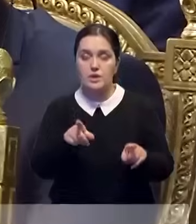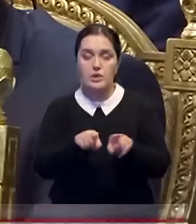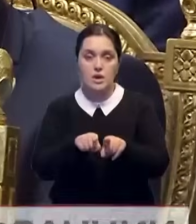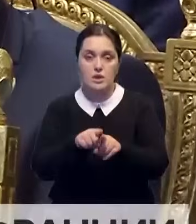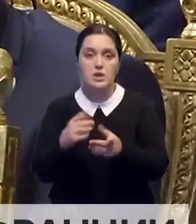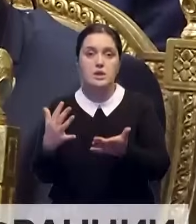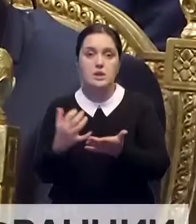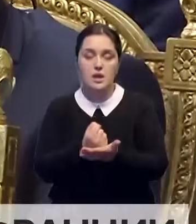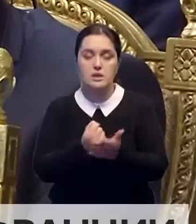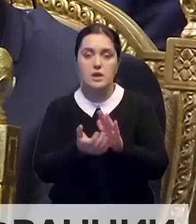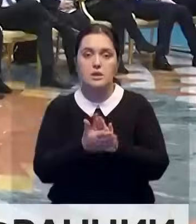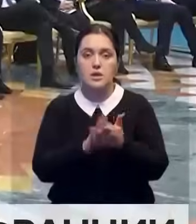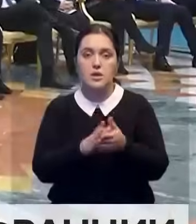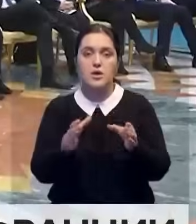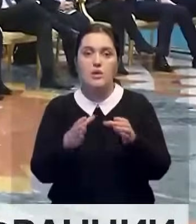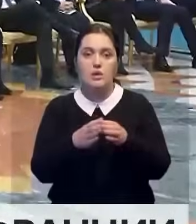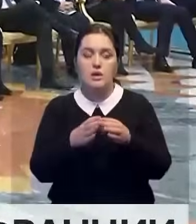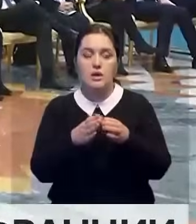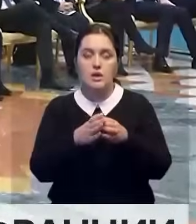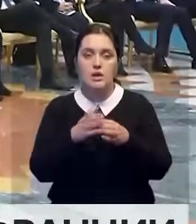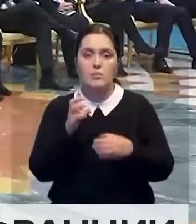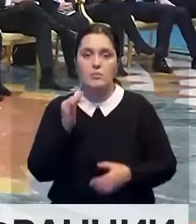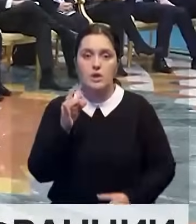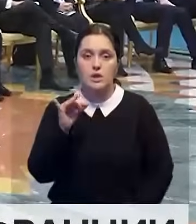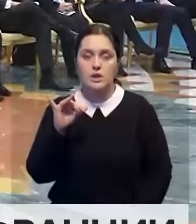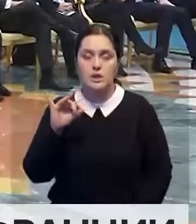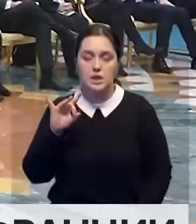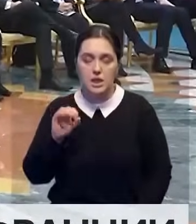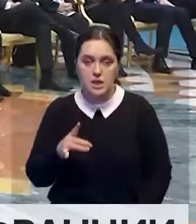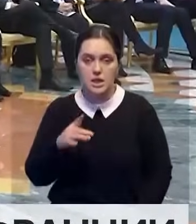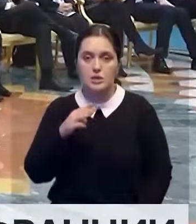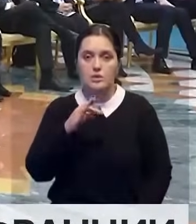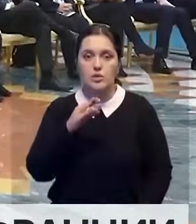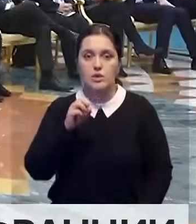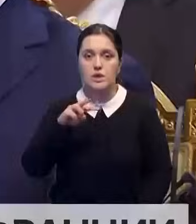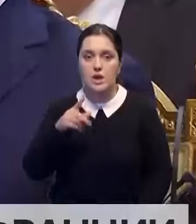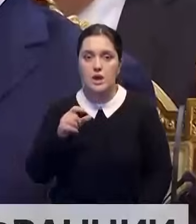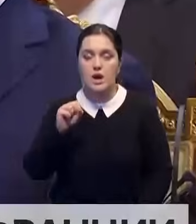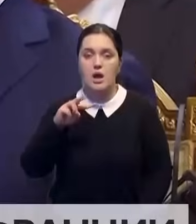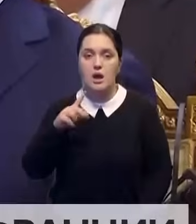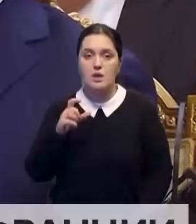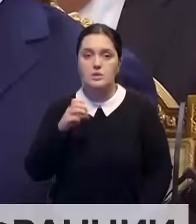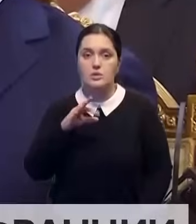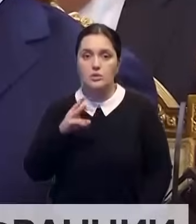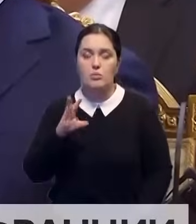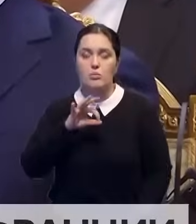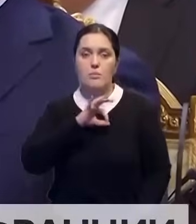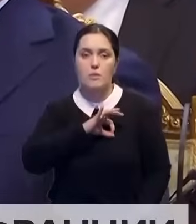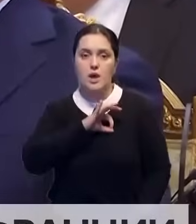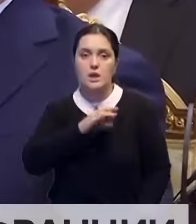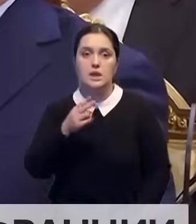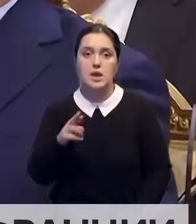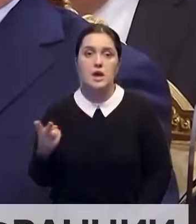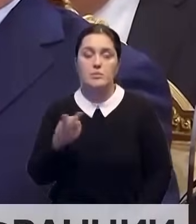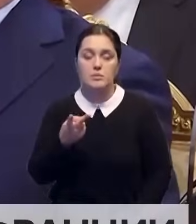достигли договоренности с компаниями Boehringer, Total Energy, Alstom. Они будут полезны для обеих стран. Для